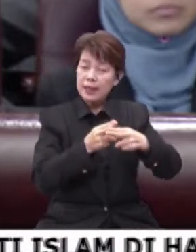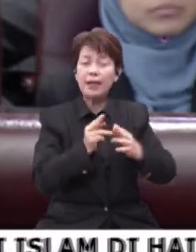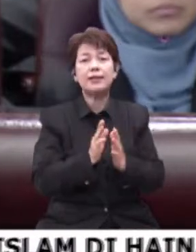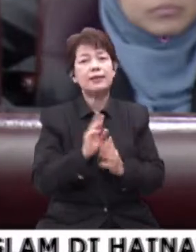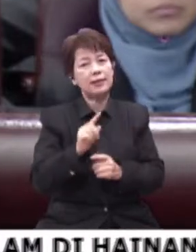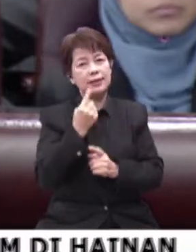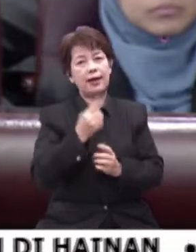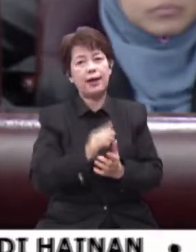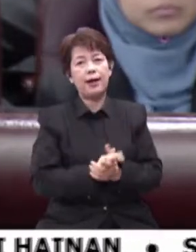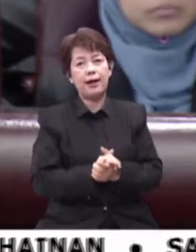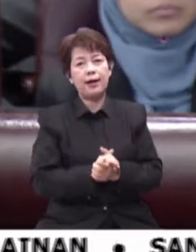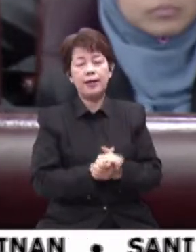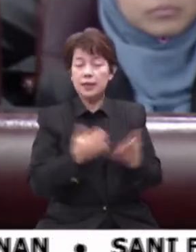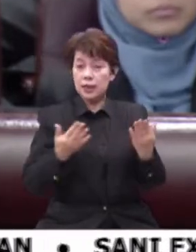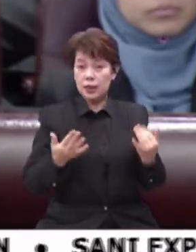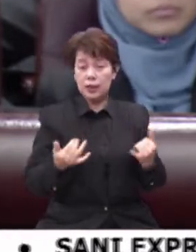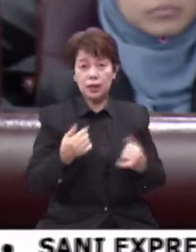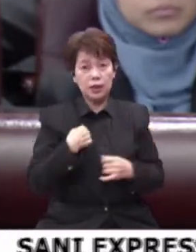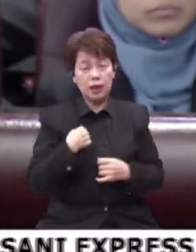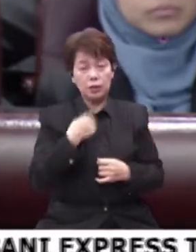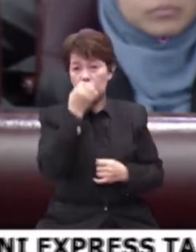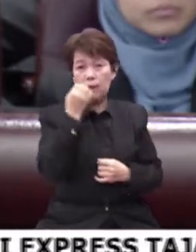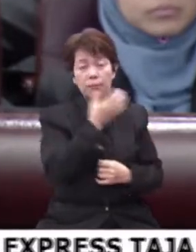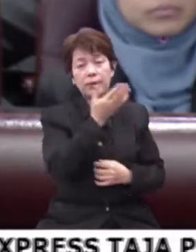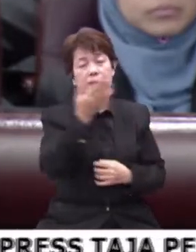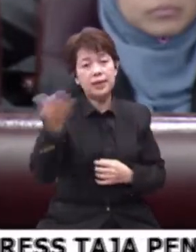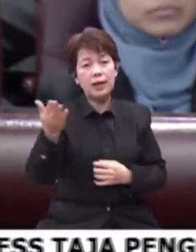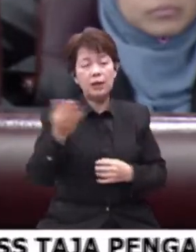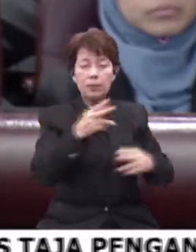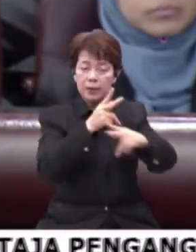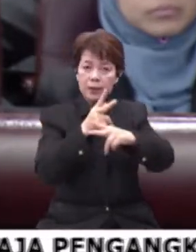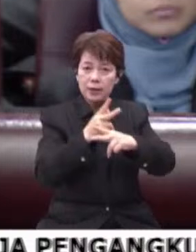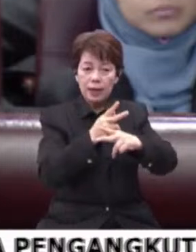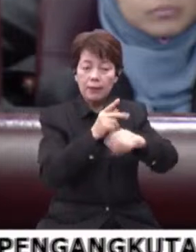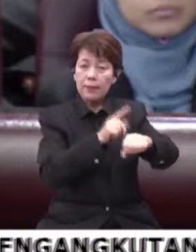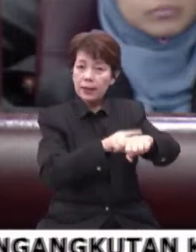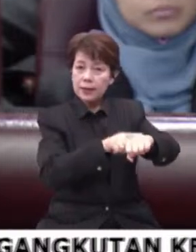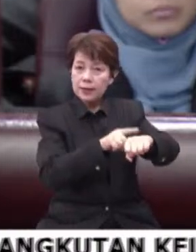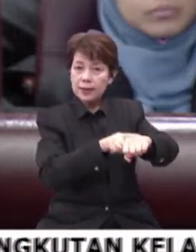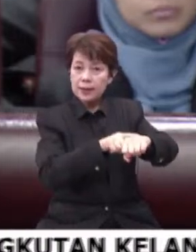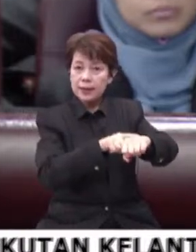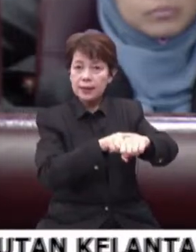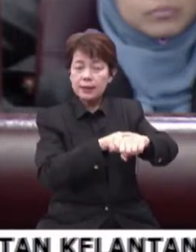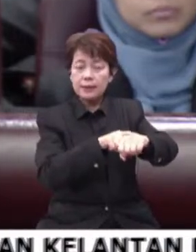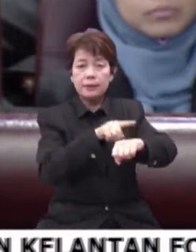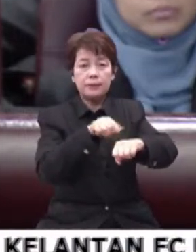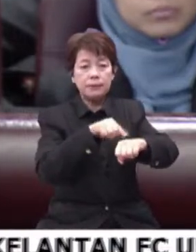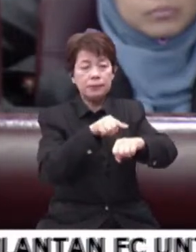Meskipun begitu saya sebut tadi bahwa penjaga masih boleh menggunakan